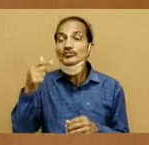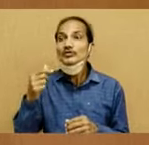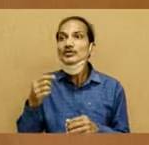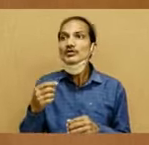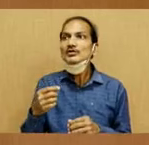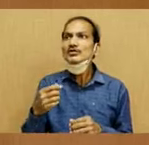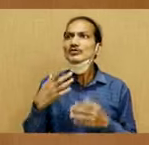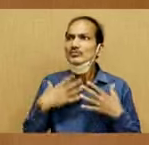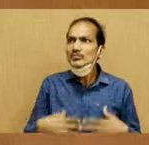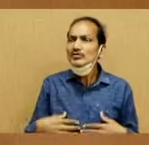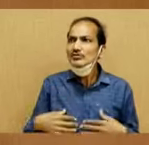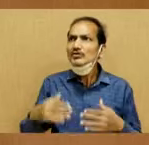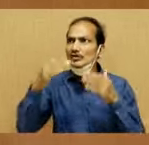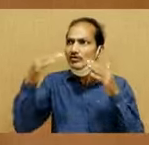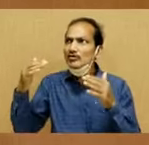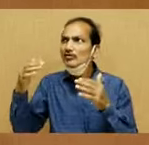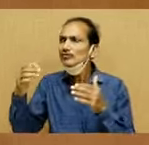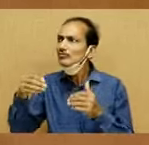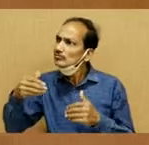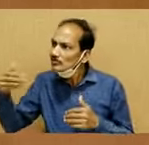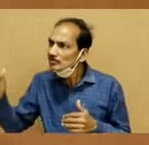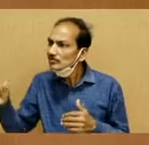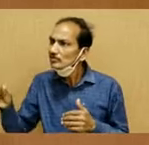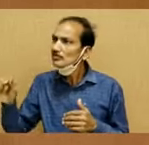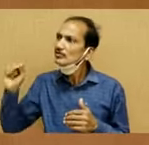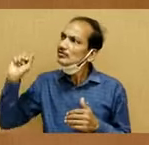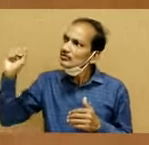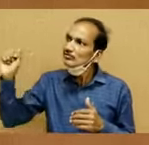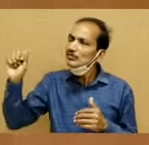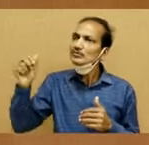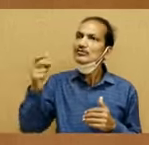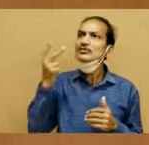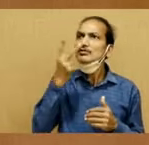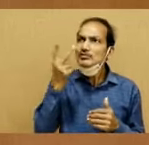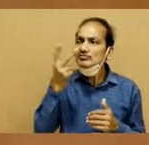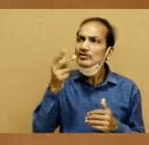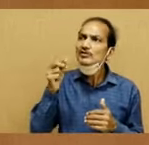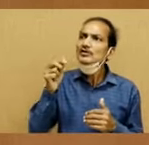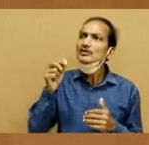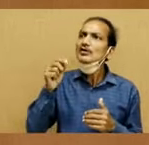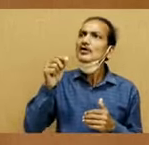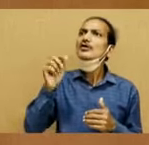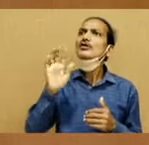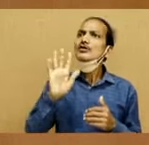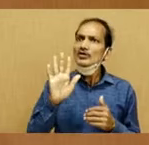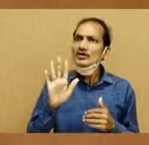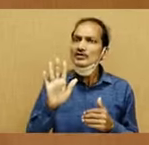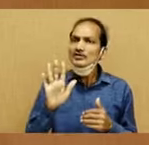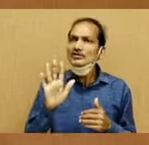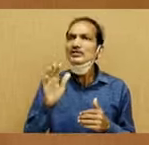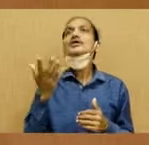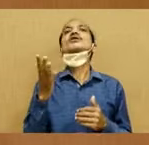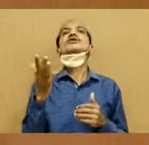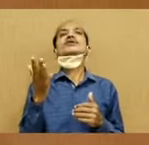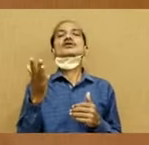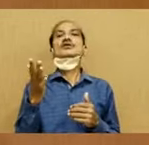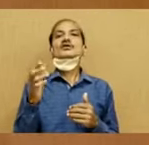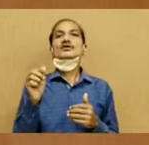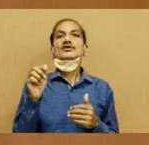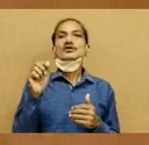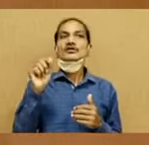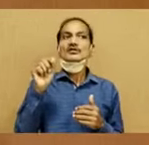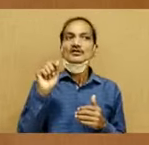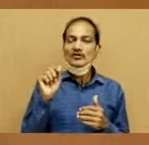ସେମାନଙ୍କ ଉପରେ ନଜର ରଖାଯାଇଛି କି ନାହିଁ? କାରଣ ଚୀନରେ ଯେଉଁମାନେ କରୋନା ମୁକ୍ତ ହୋଇଥିଲେ ସେମାନେ ପୁଣି ଥରେ